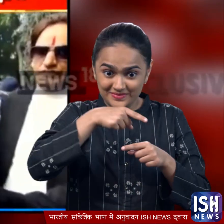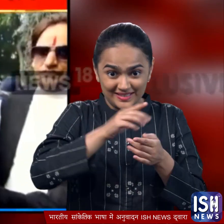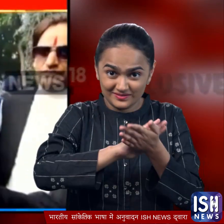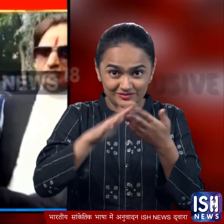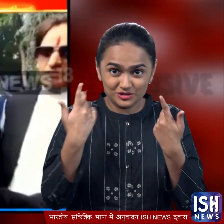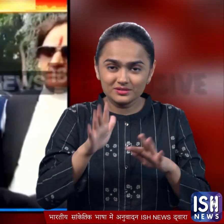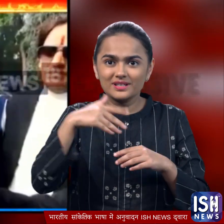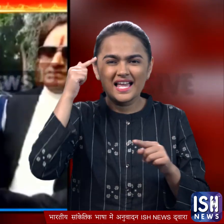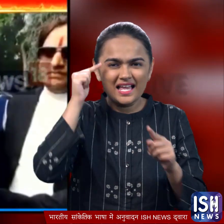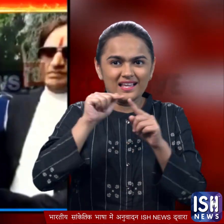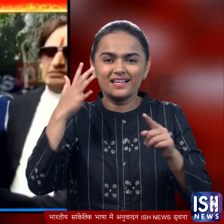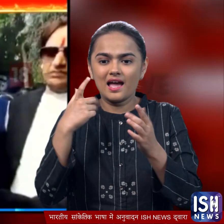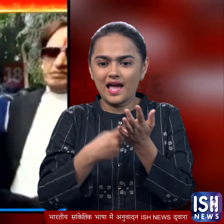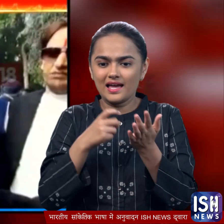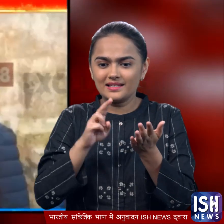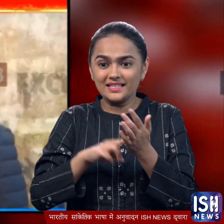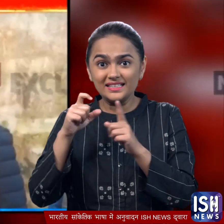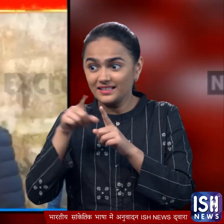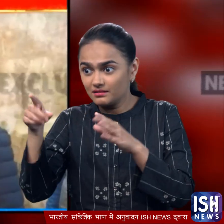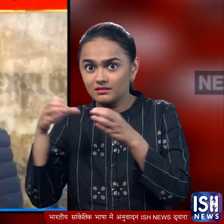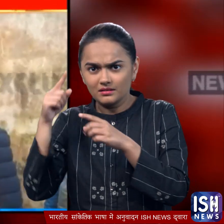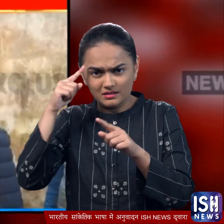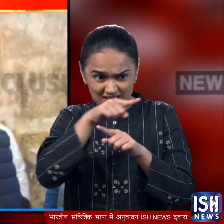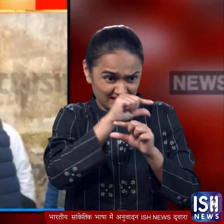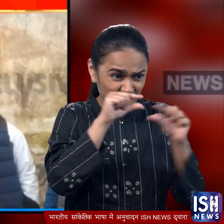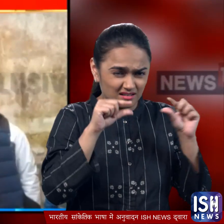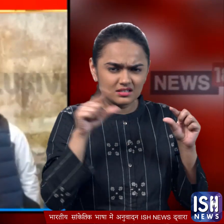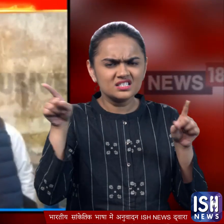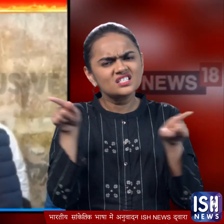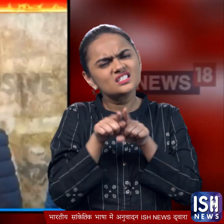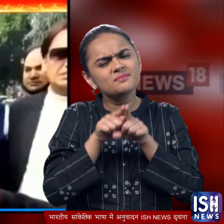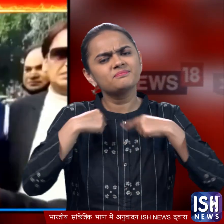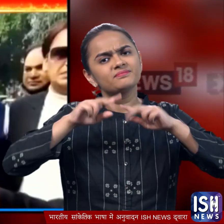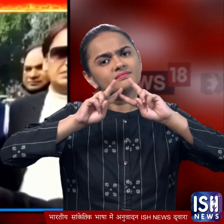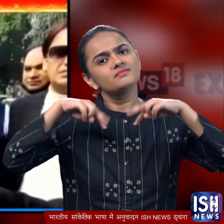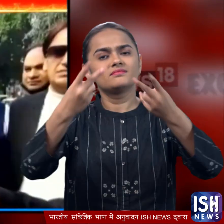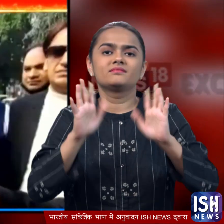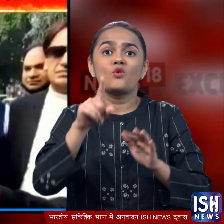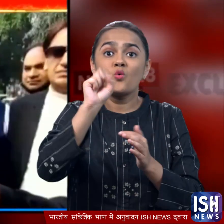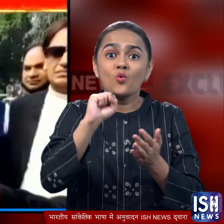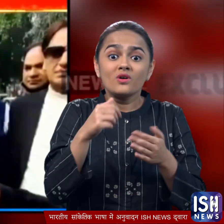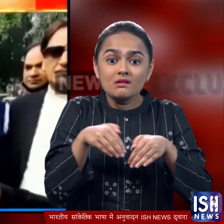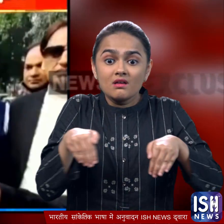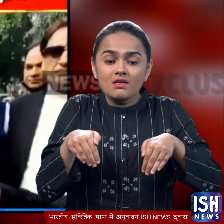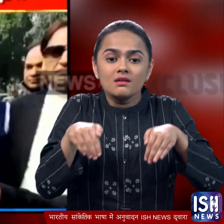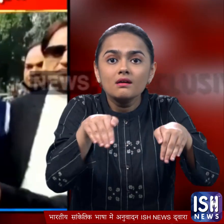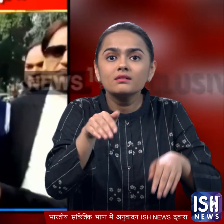जिसके बाद उनके विरोधी और आरएलडी उम्मीदवार ने उनके इस बयान का जवाब उसी अंदाज में दे दिया। अपनी मर्यादा ना